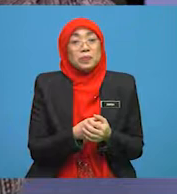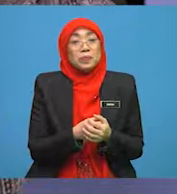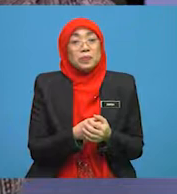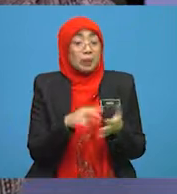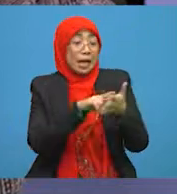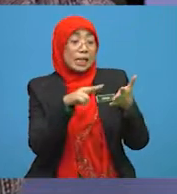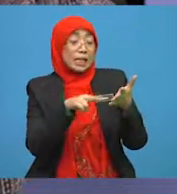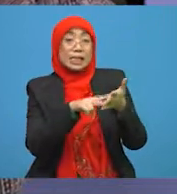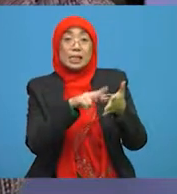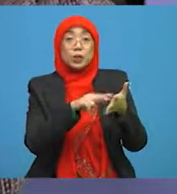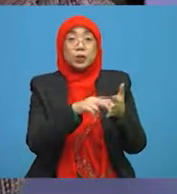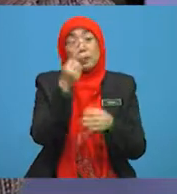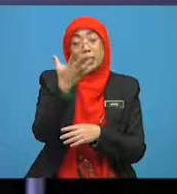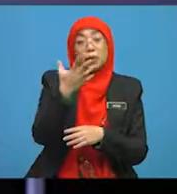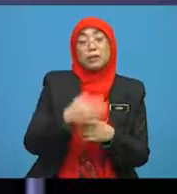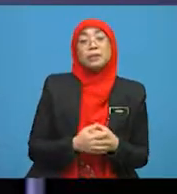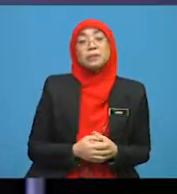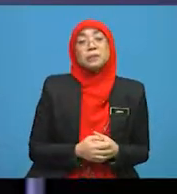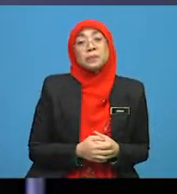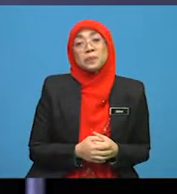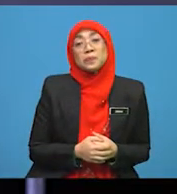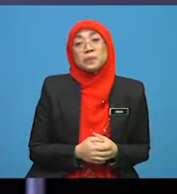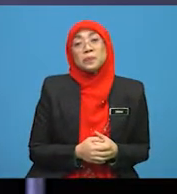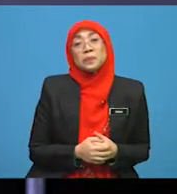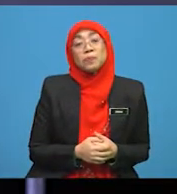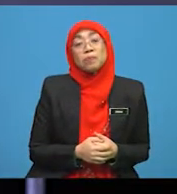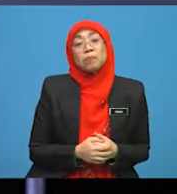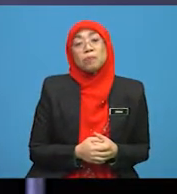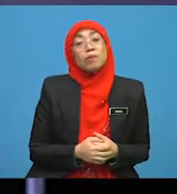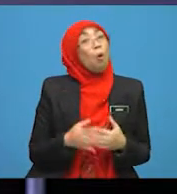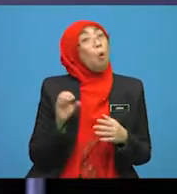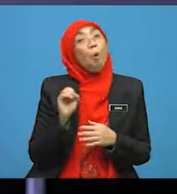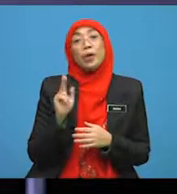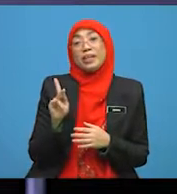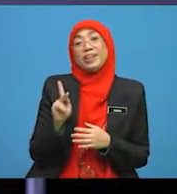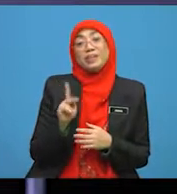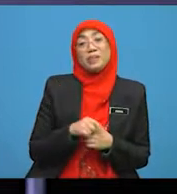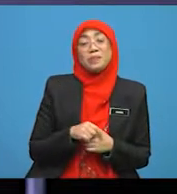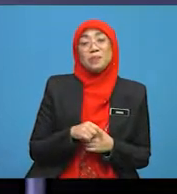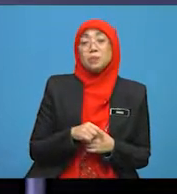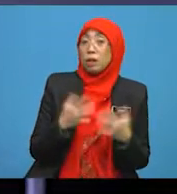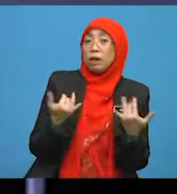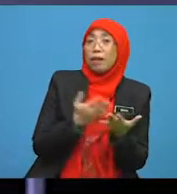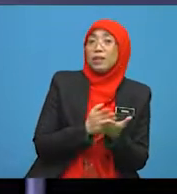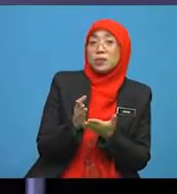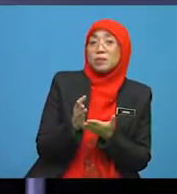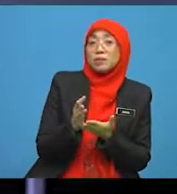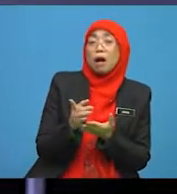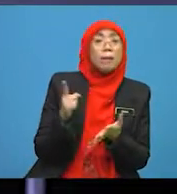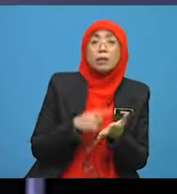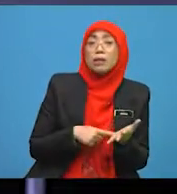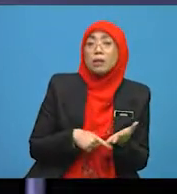Cikgu. Terima kasih Cikgu Zikri. Baiklah para pelajar, kita teruskan